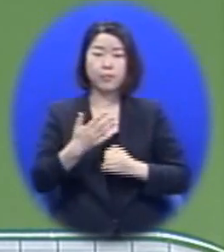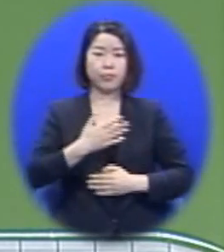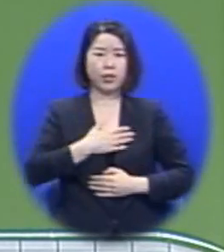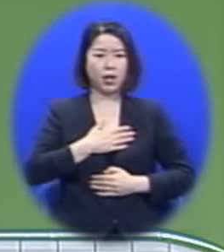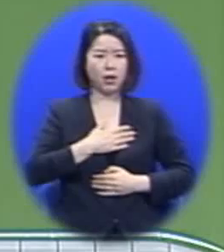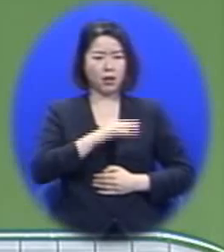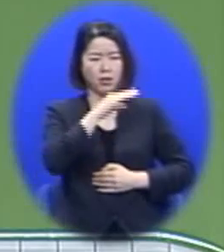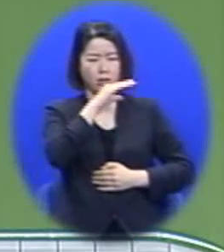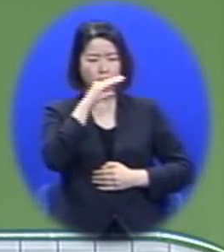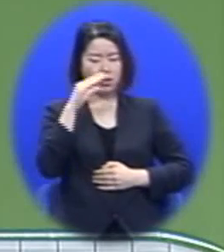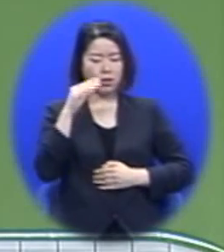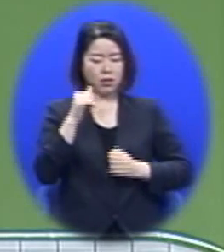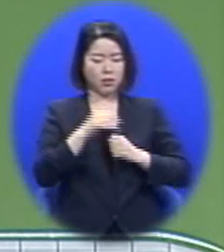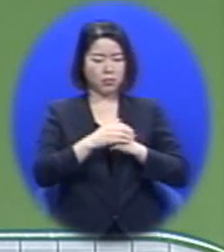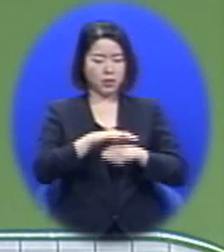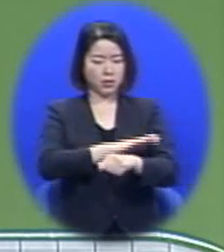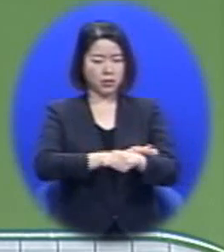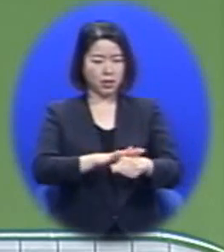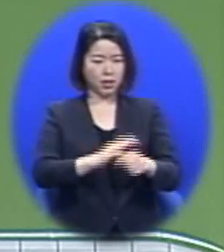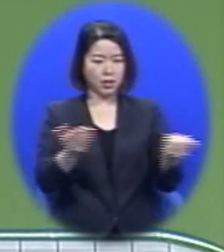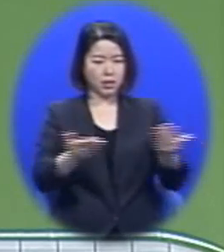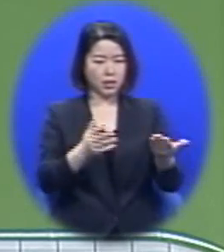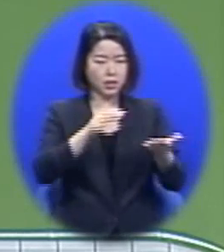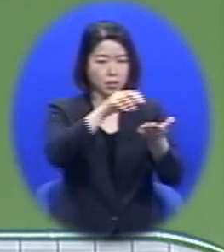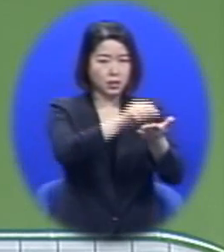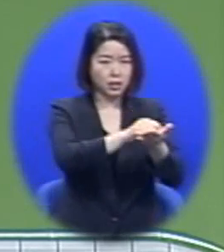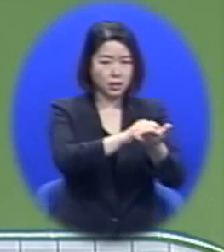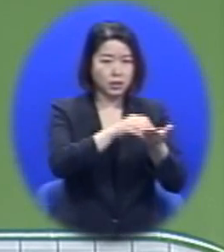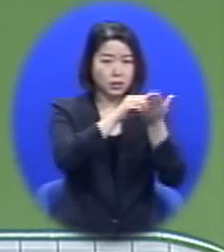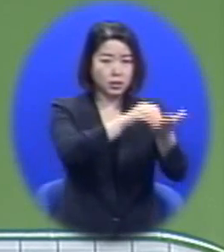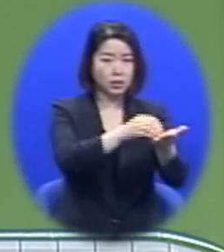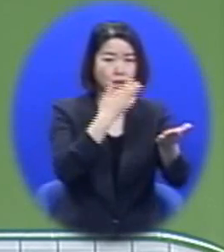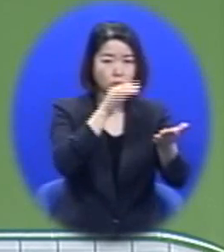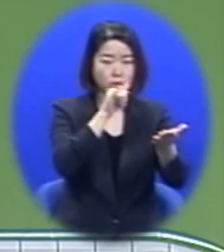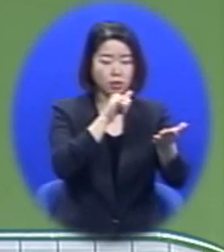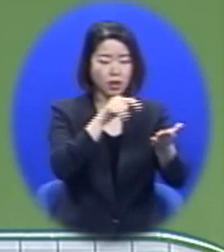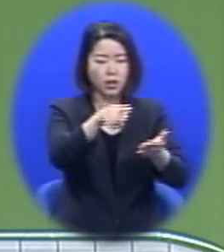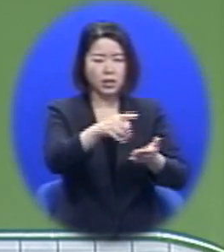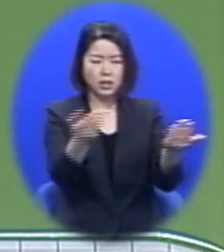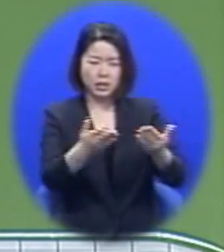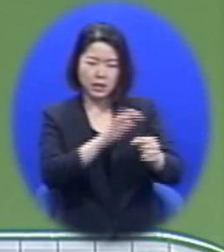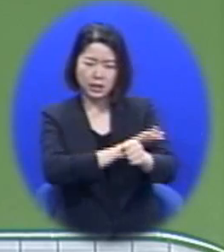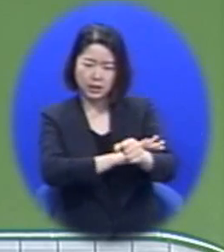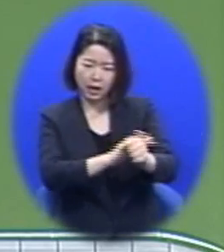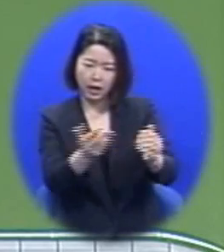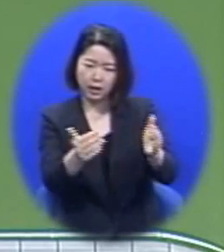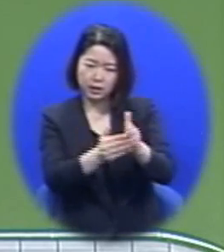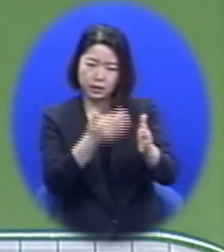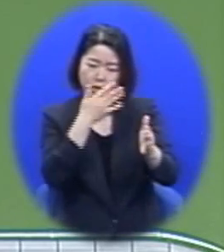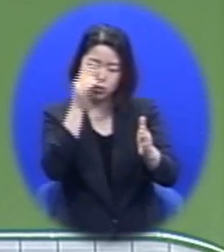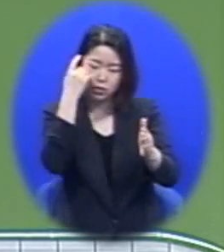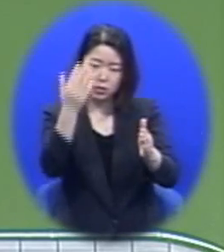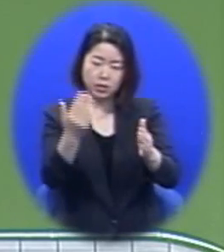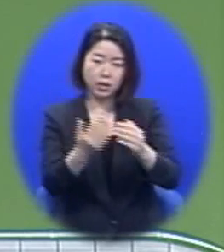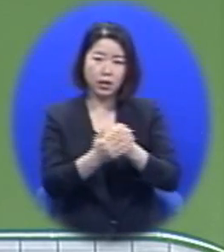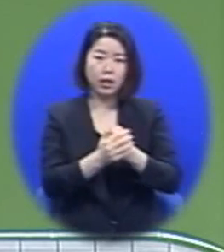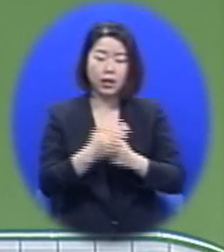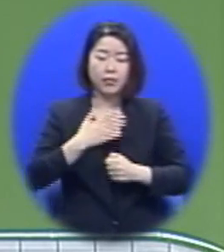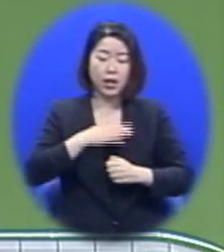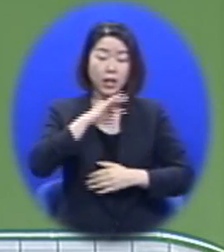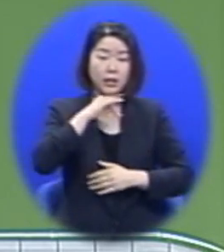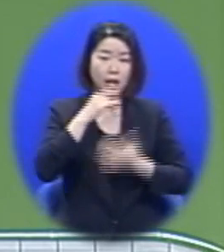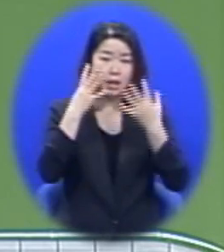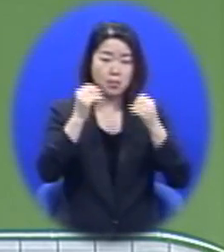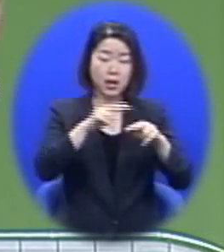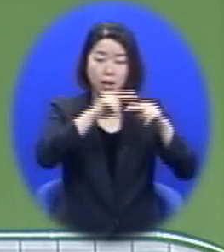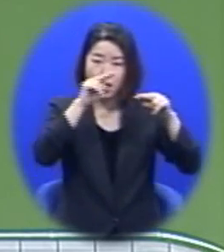제대로 직장을 얻을 수 있을까? 내가 이 직장 생활을 제대로 끝낼 수 있을까? 내가 나이가 많아 은퇴하게 되면